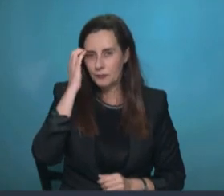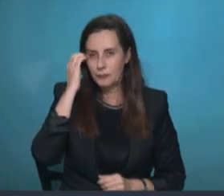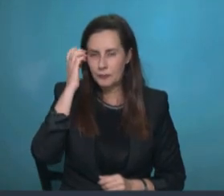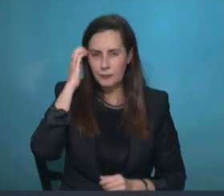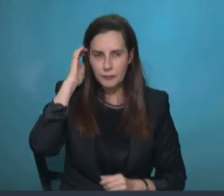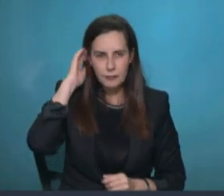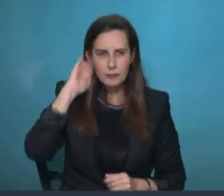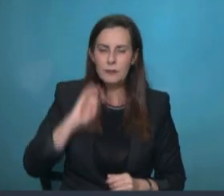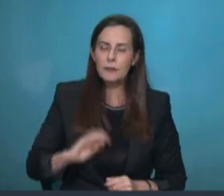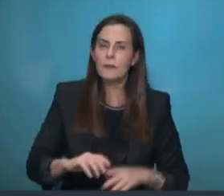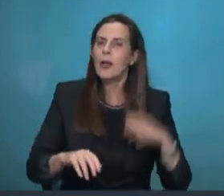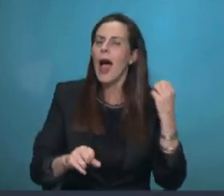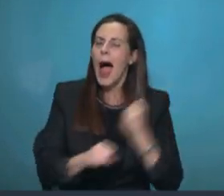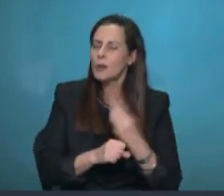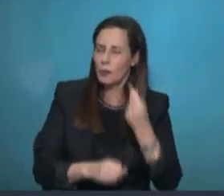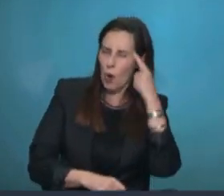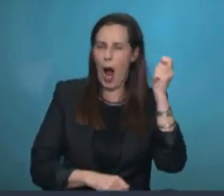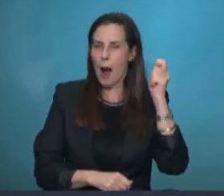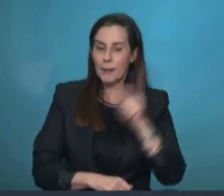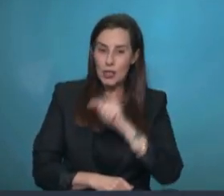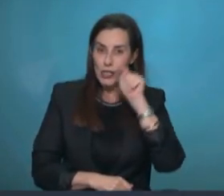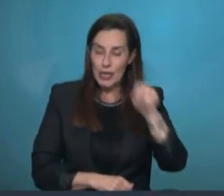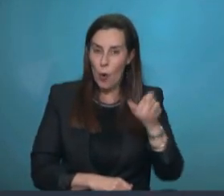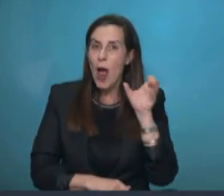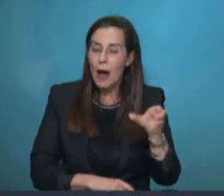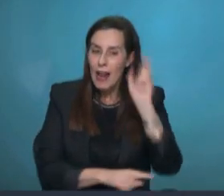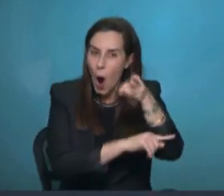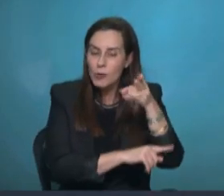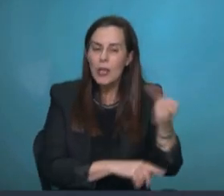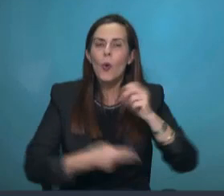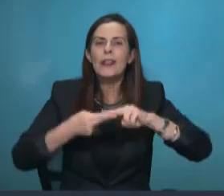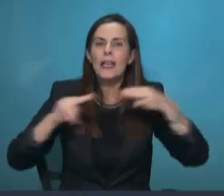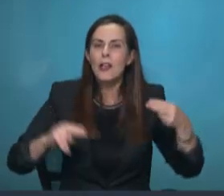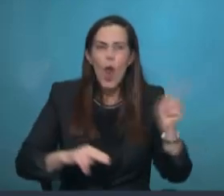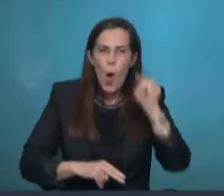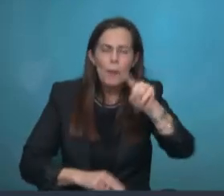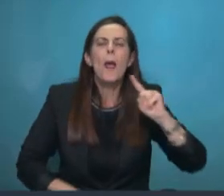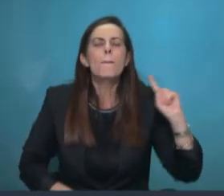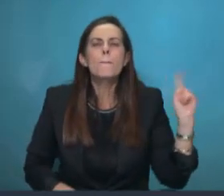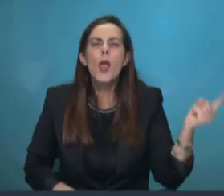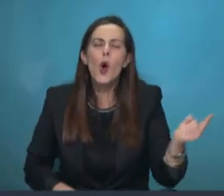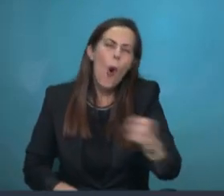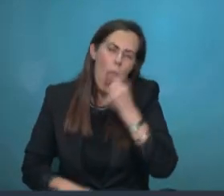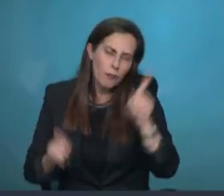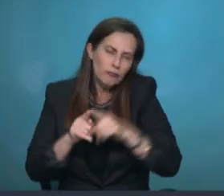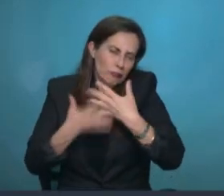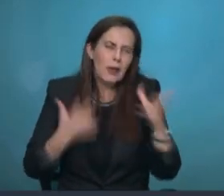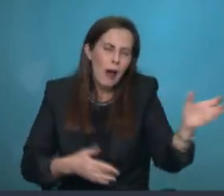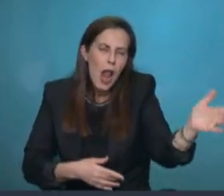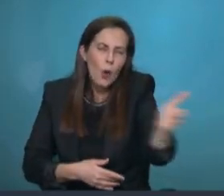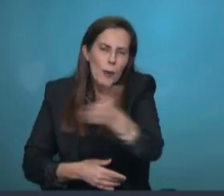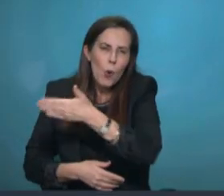הם עשו לו תרגיל חקירה. כשהגיעו למעון לקחו דגימות DNA לא רק ממנו, אלא מכל השוהים שהיו בו. הם עשו